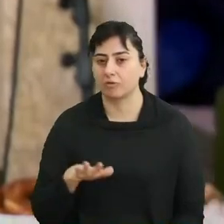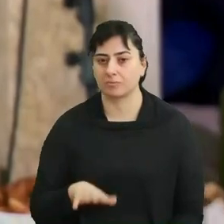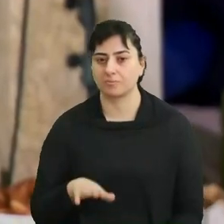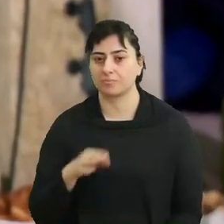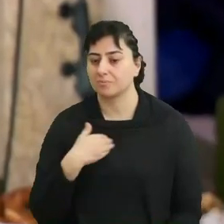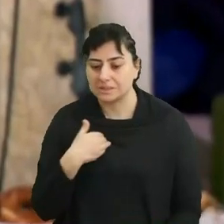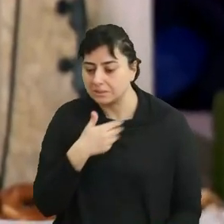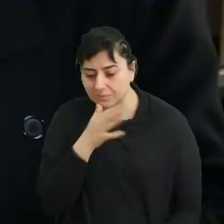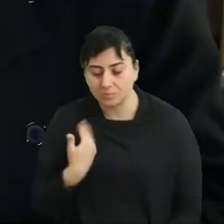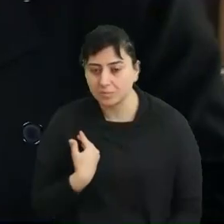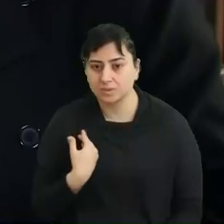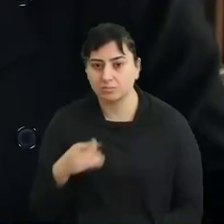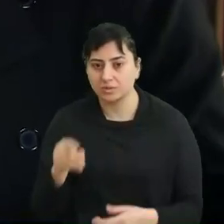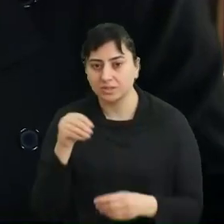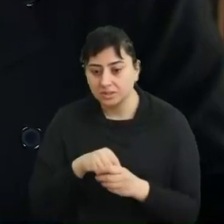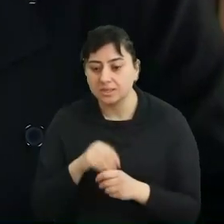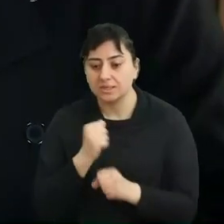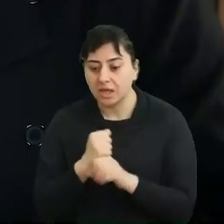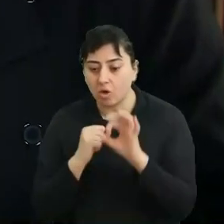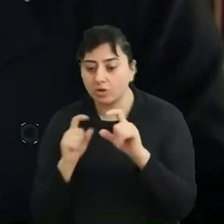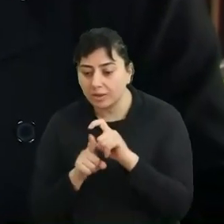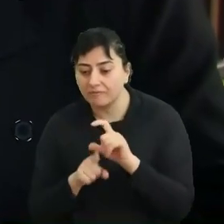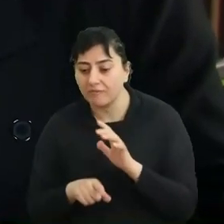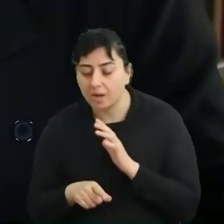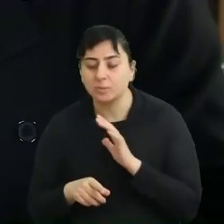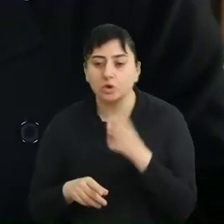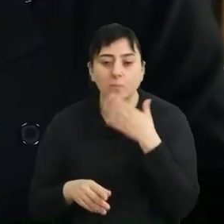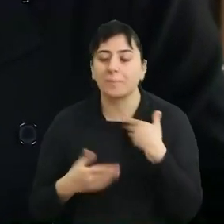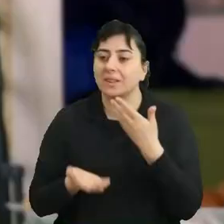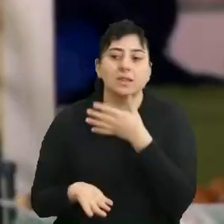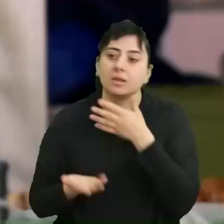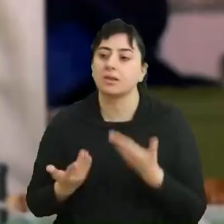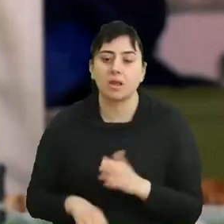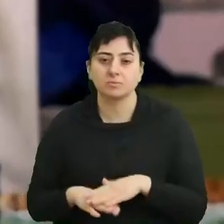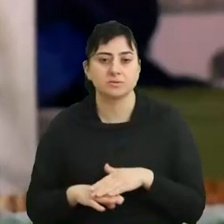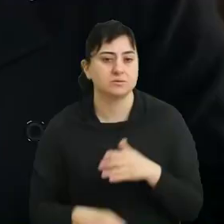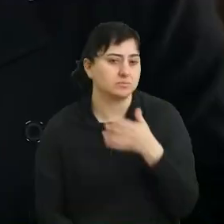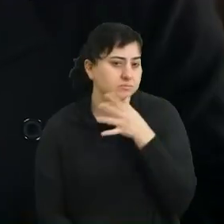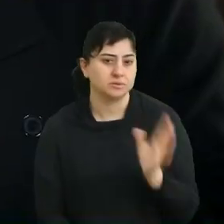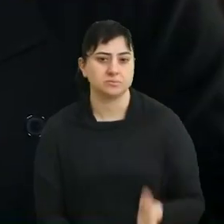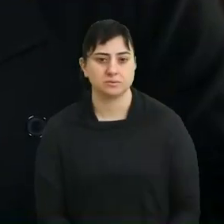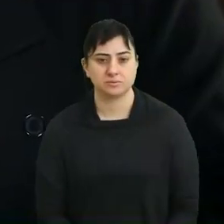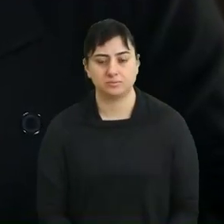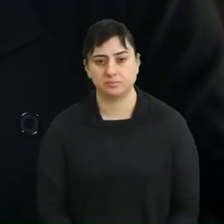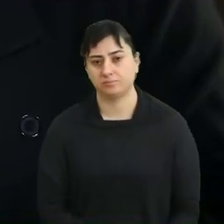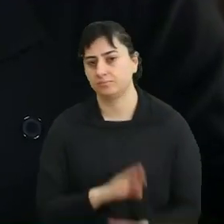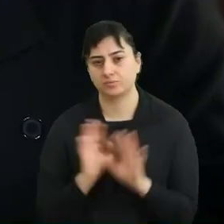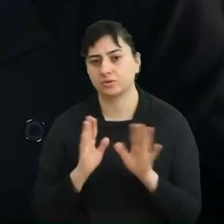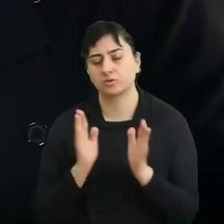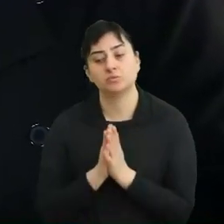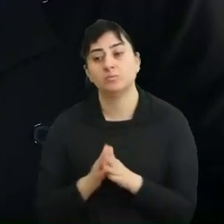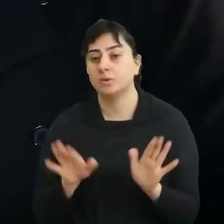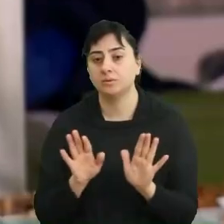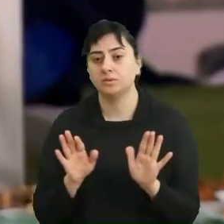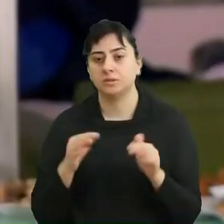hanımefendi. Biz nereden bileceğiz asıl bunun içinde GDO'lu ürün kullanıp kullanılmadığını? Nereden bileceğiz? Bilmeyeceksiniz. Yok. Yok,